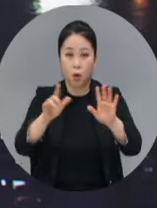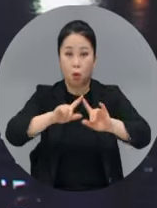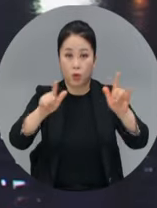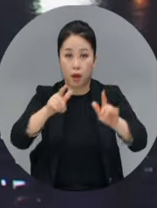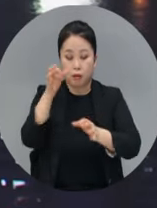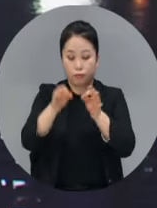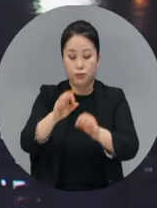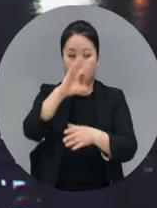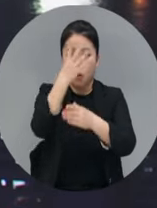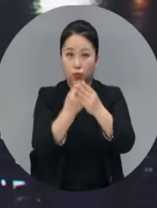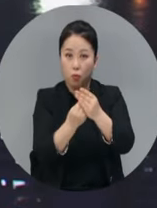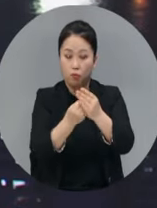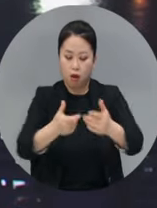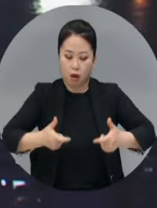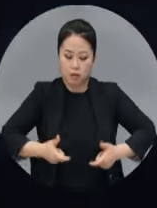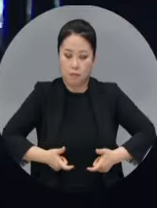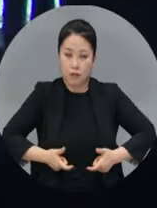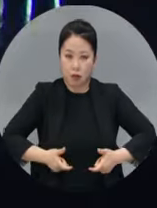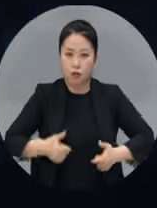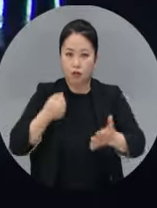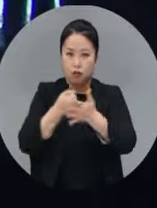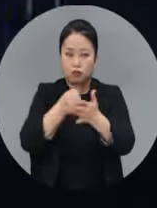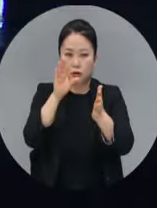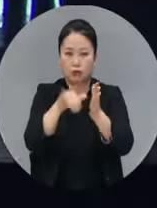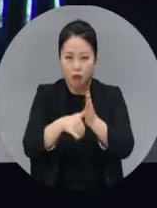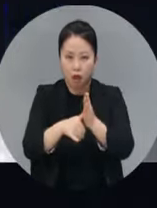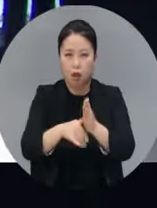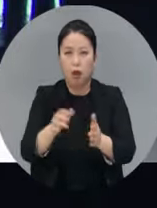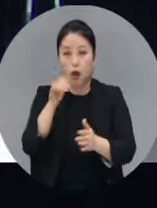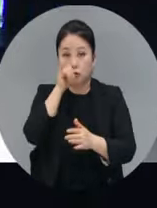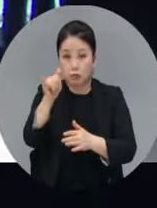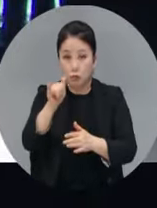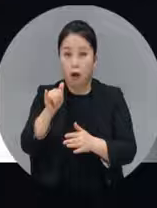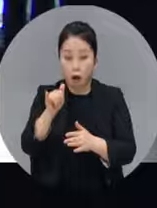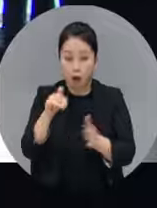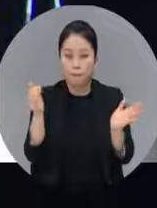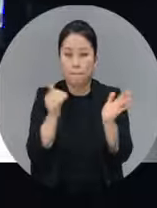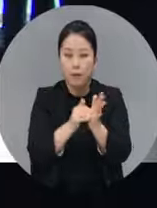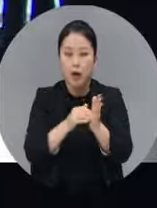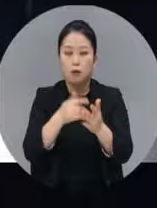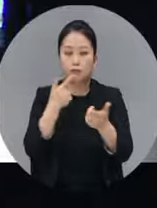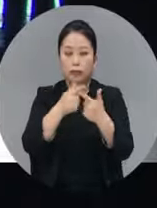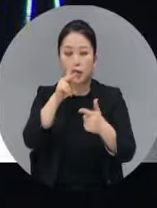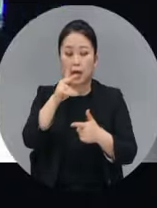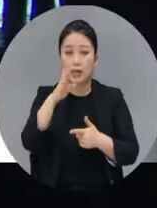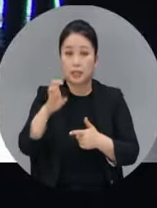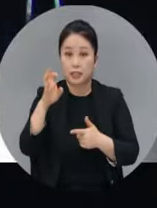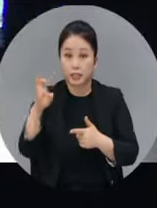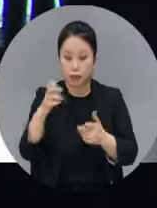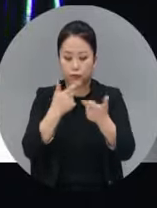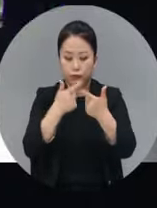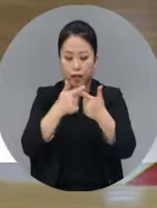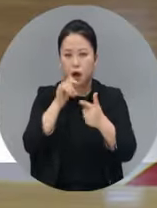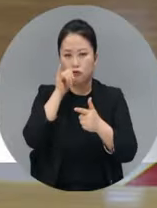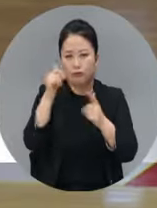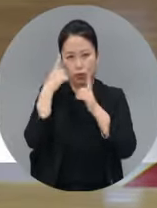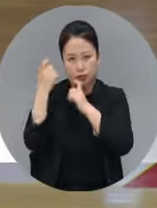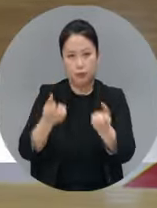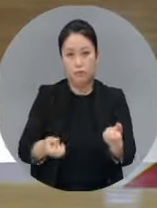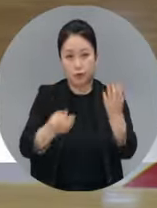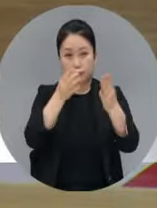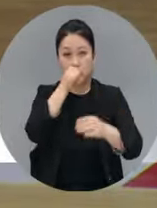올 시즌 프로농구 챔피언 결정전에서 우승을 차지한 부산 KCC가 오늘 부산에서 우승 기념 행사를